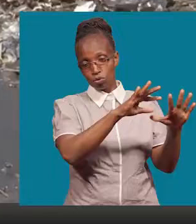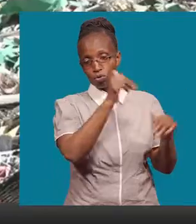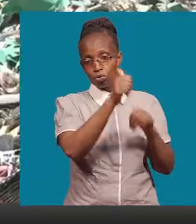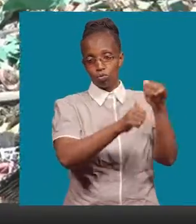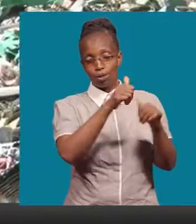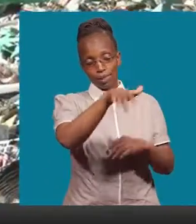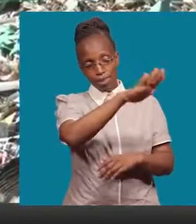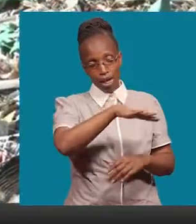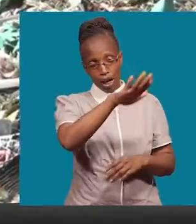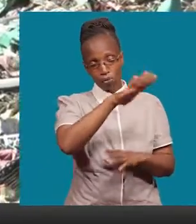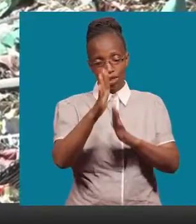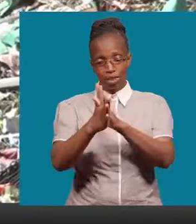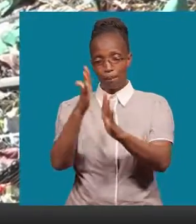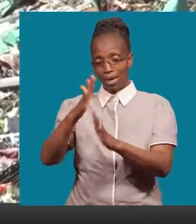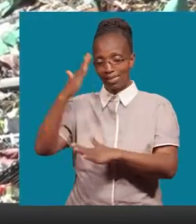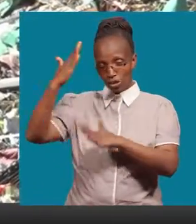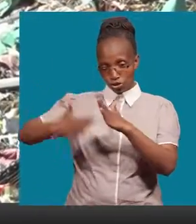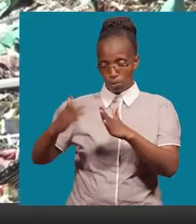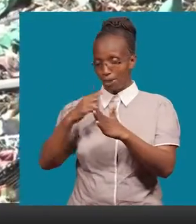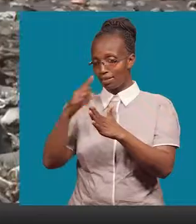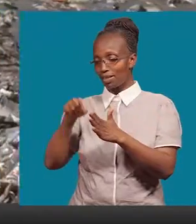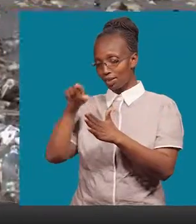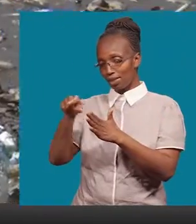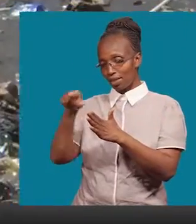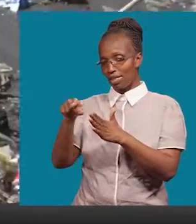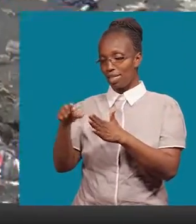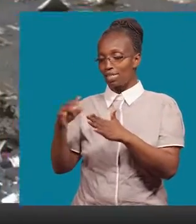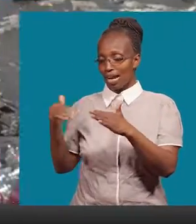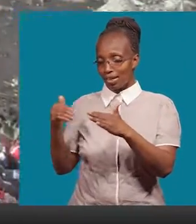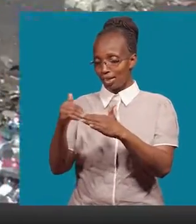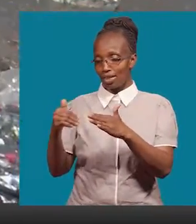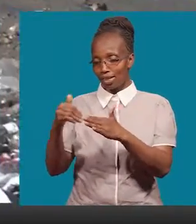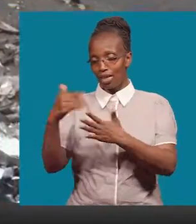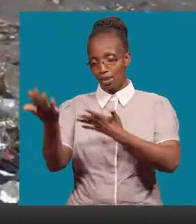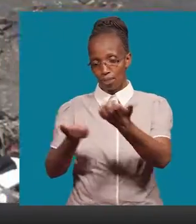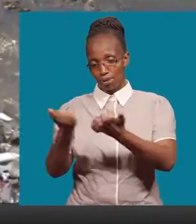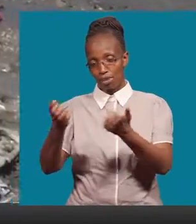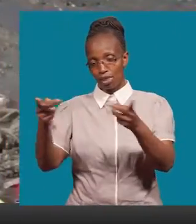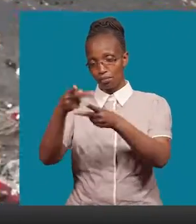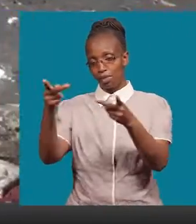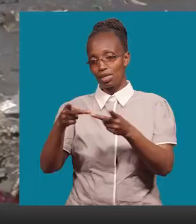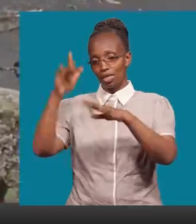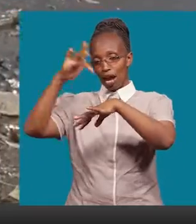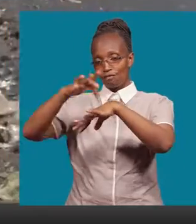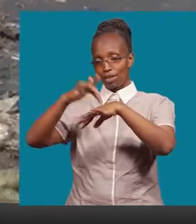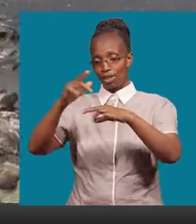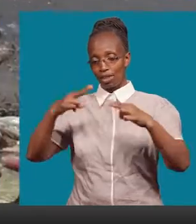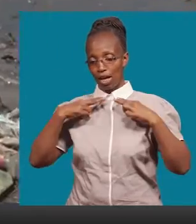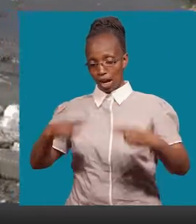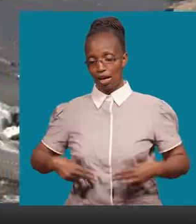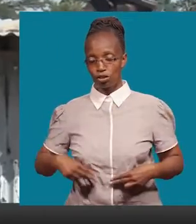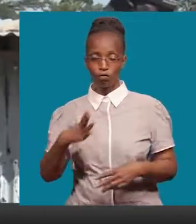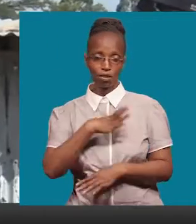kilichoko katika bustani ya mabasi. Wafanyabiashara hao walisema kituo hicho kiko karibu na biashara zao na kinahatarisha